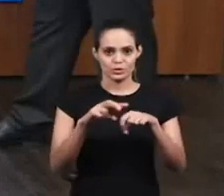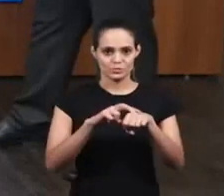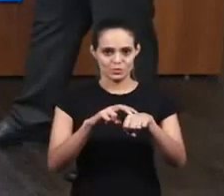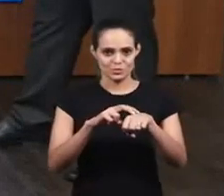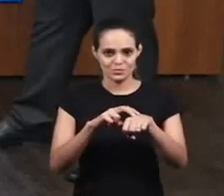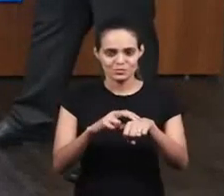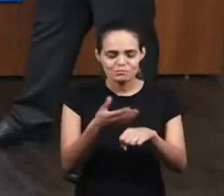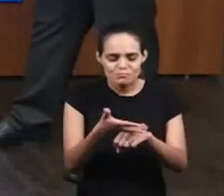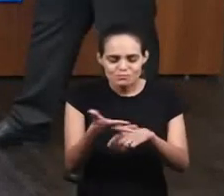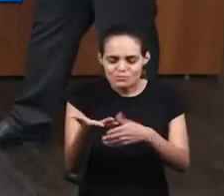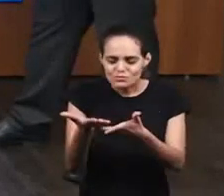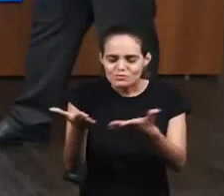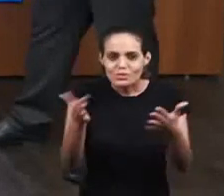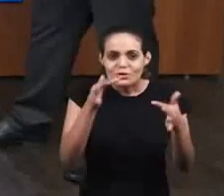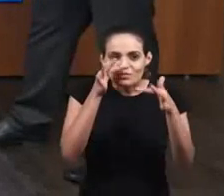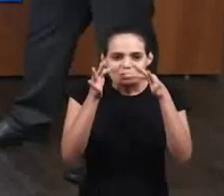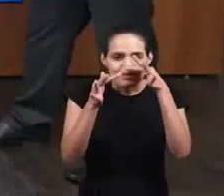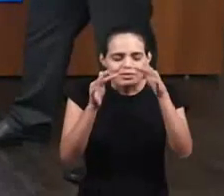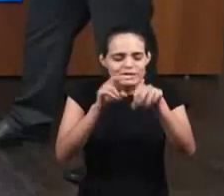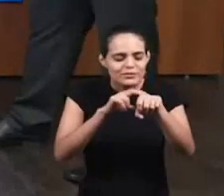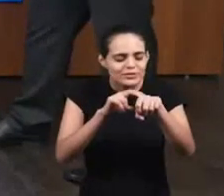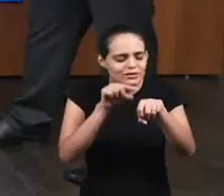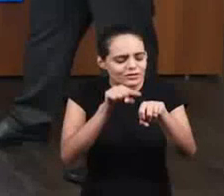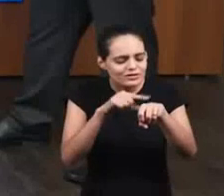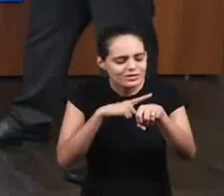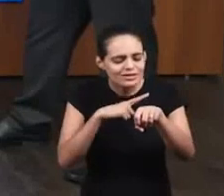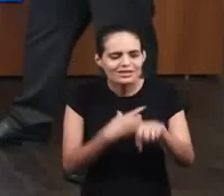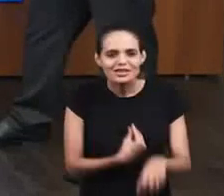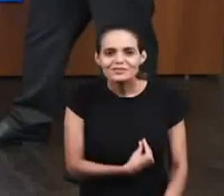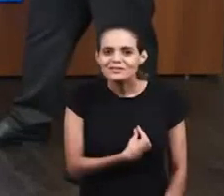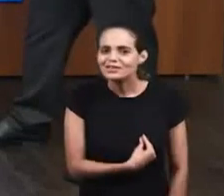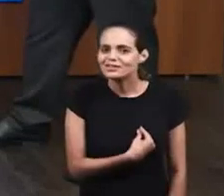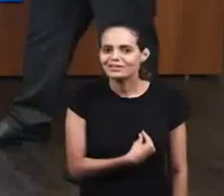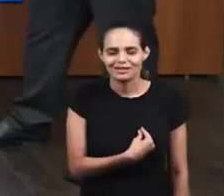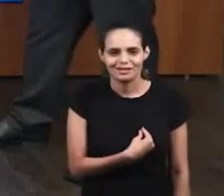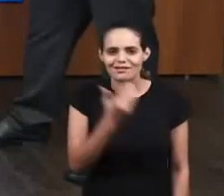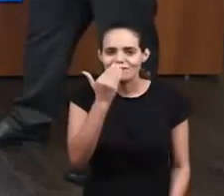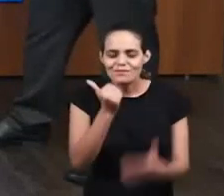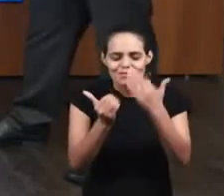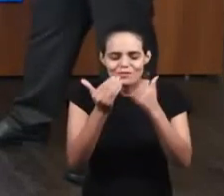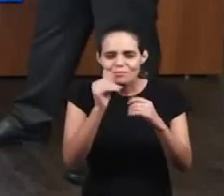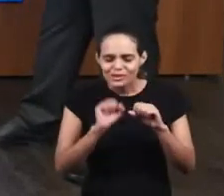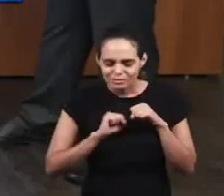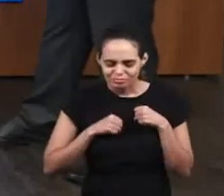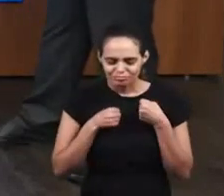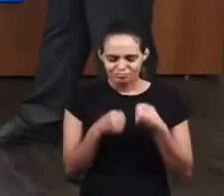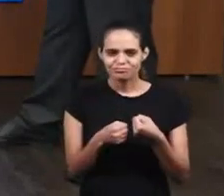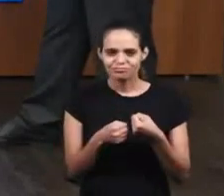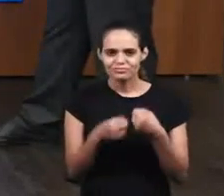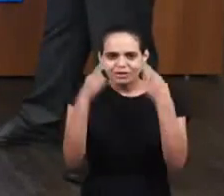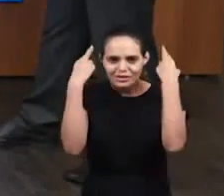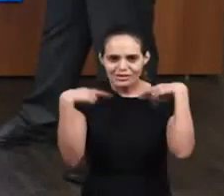das Brot, die Nahrung. Die Nahrung des Schafes. Das Grün, das spricht vom Leben.